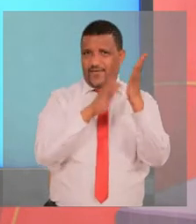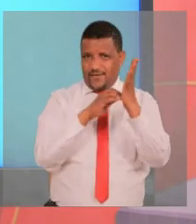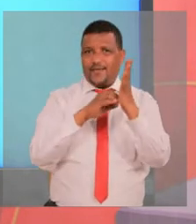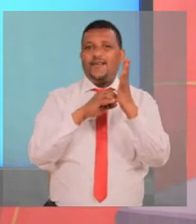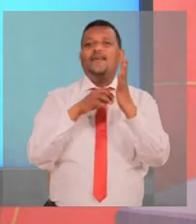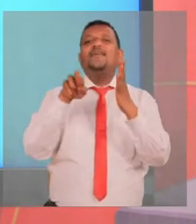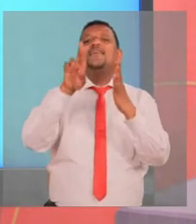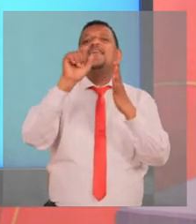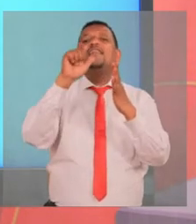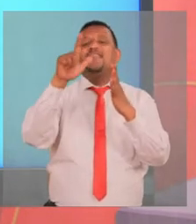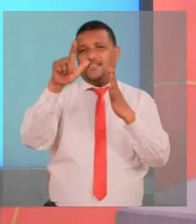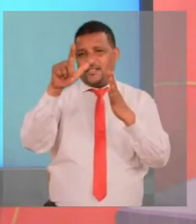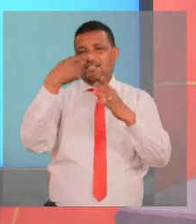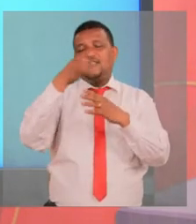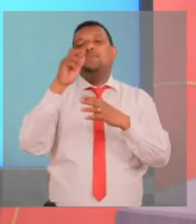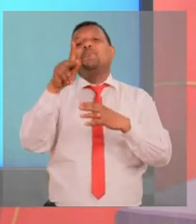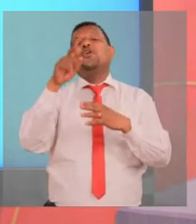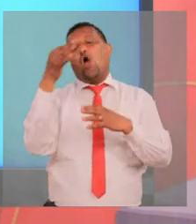रीडिफ